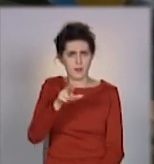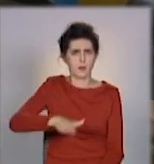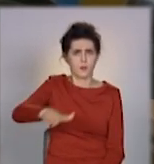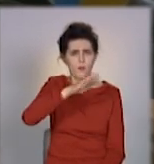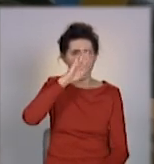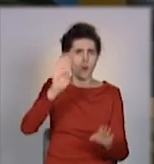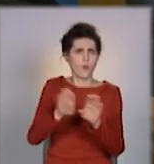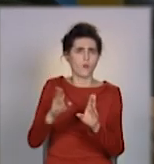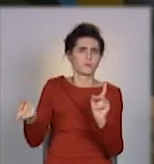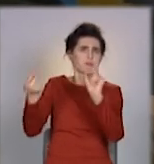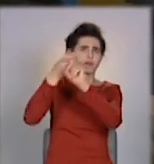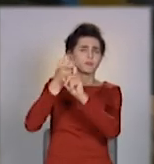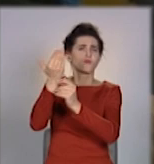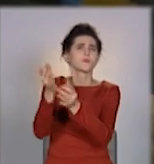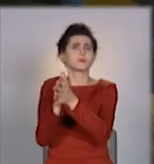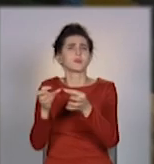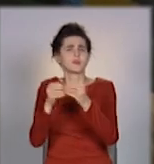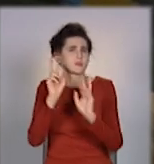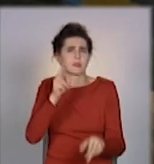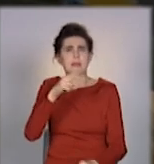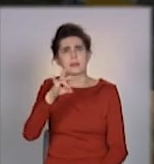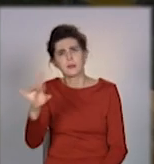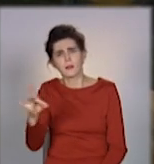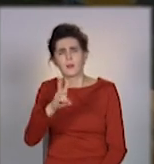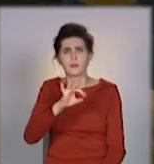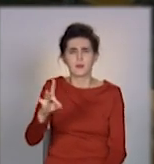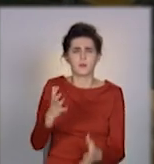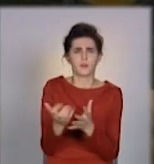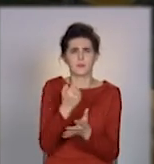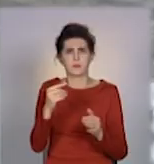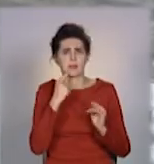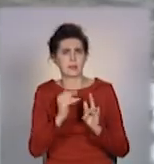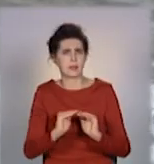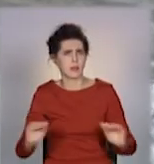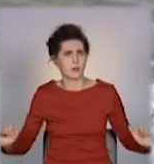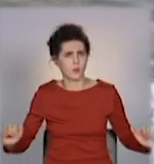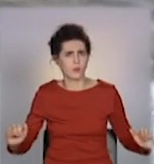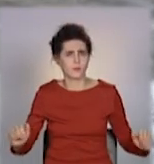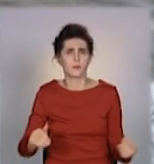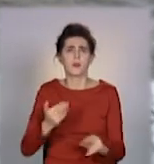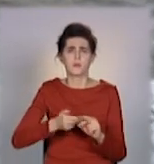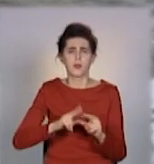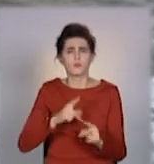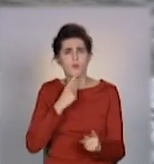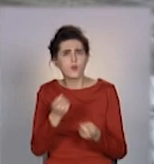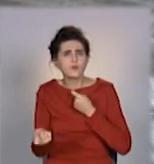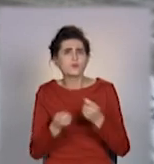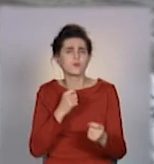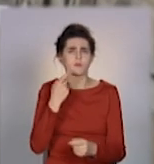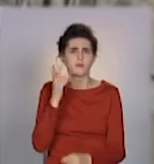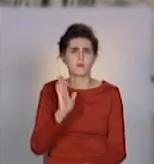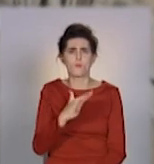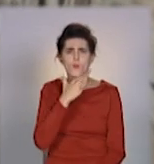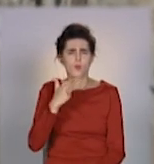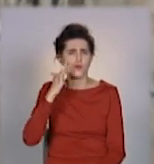там теж ж сім'ї ж є, тому більш-менш тут тише. Та це не рятує армійців від